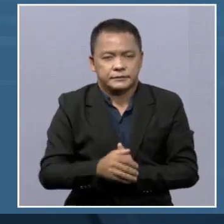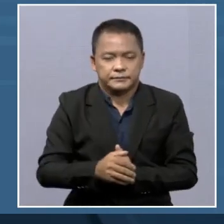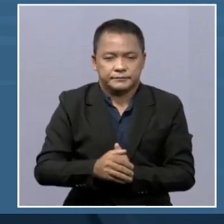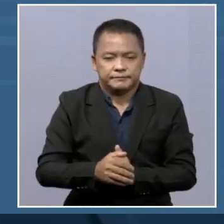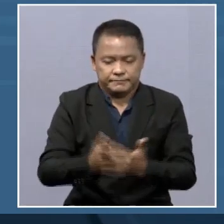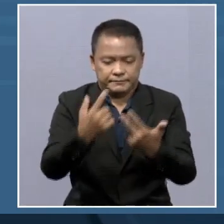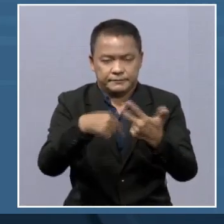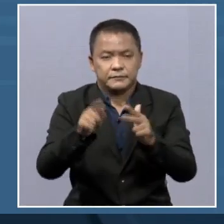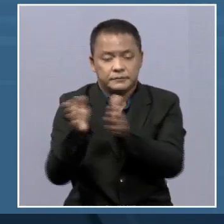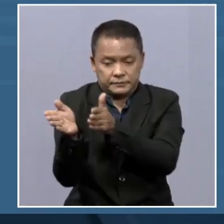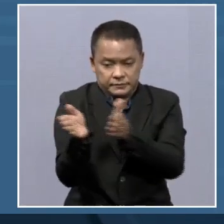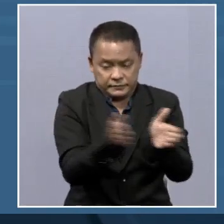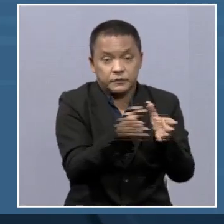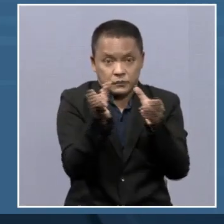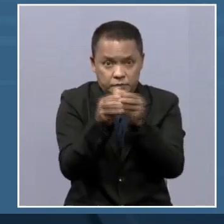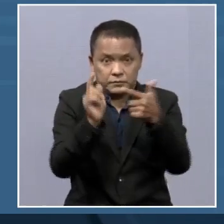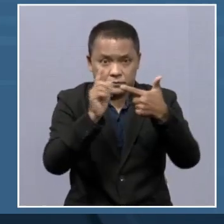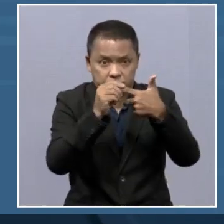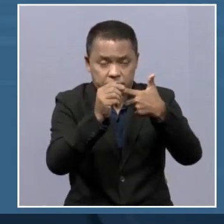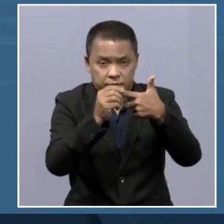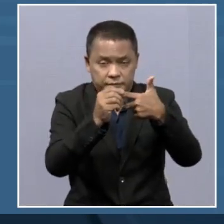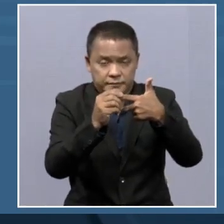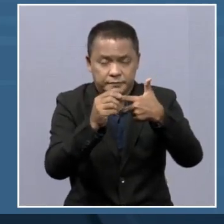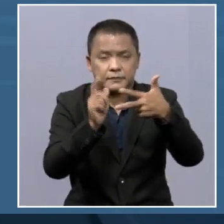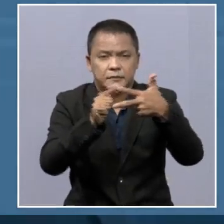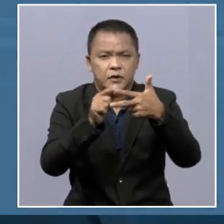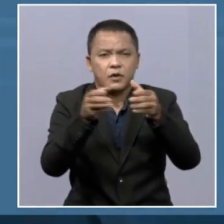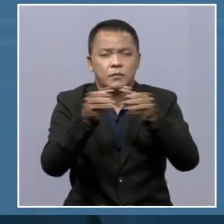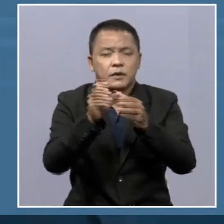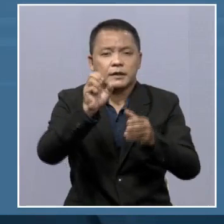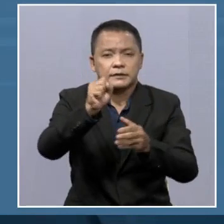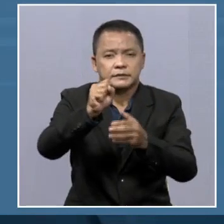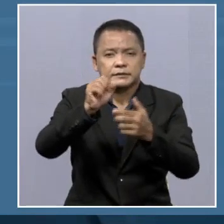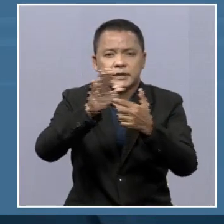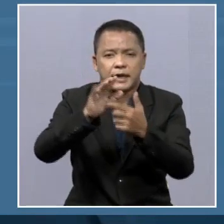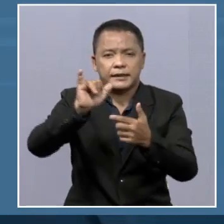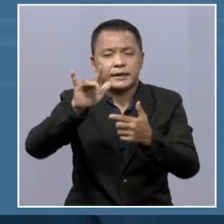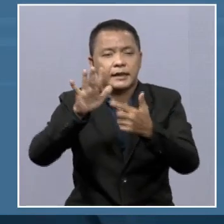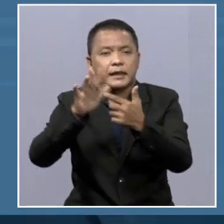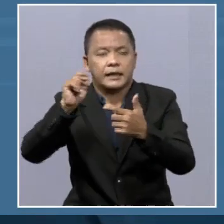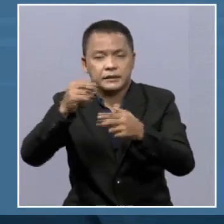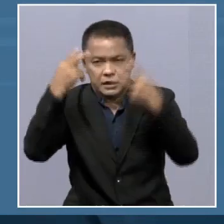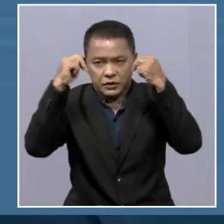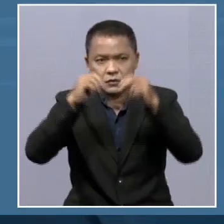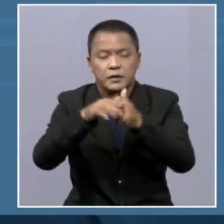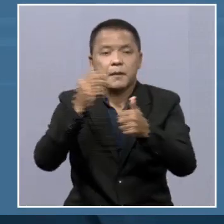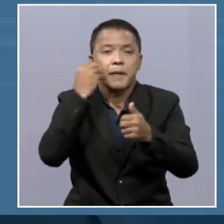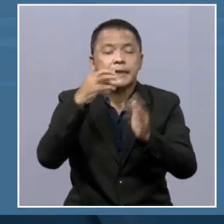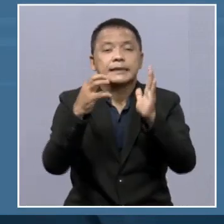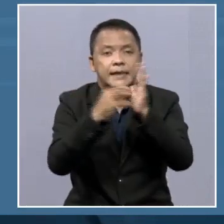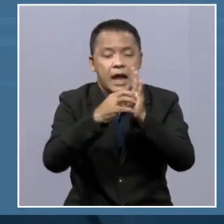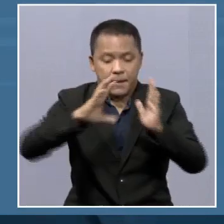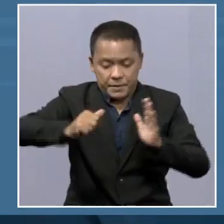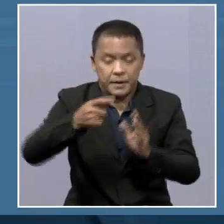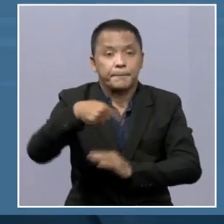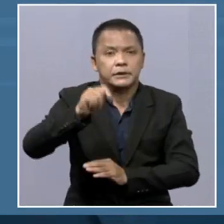คะส่วนอีกก๊กนึงค่ะก๊กของเสียแปะสายันนบขำอดีตนายกเทศมนตรีตำบลบ้านกลางอำเภอเมืองป